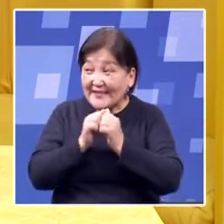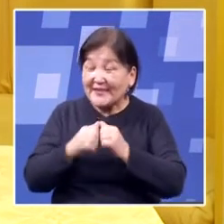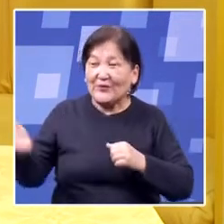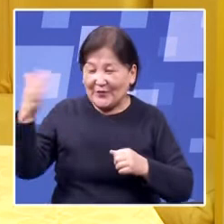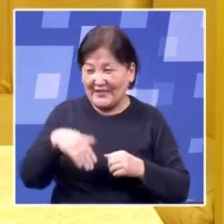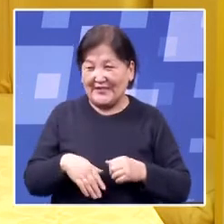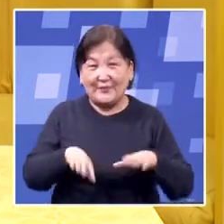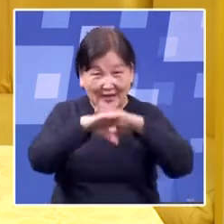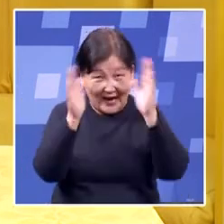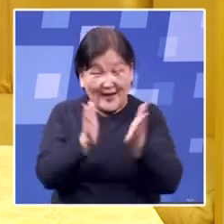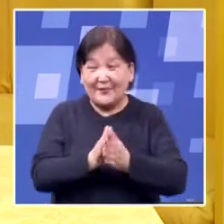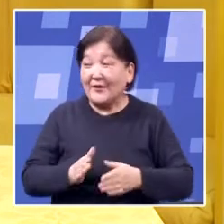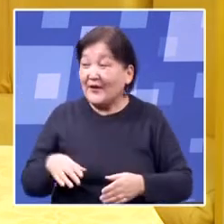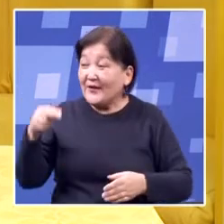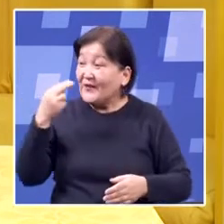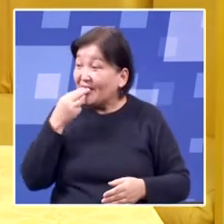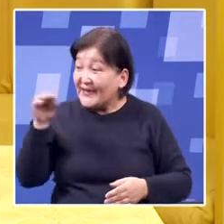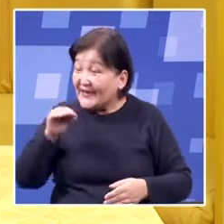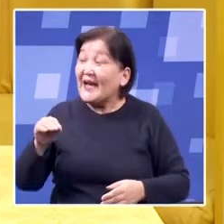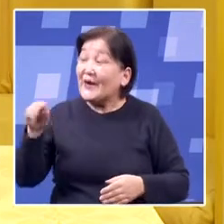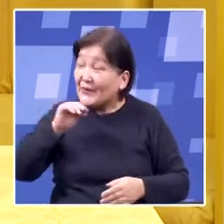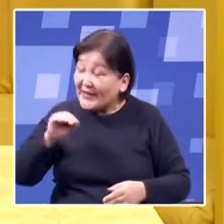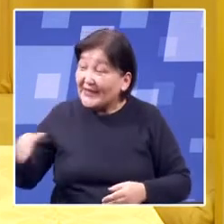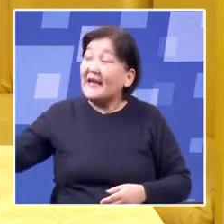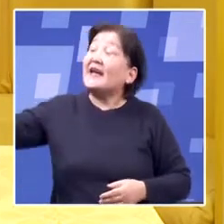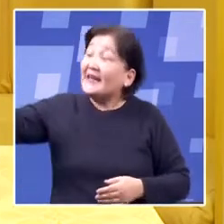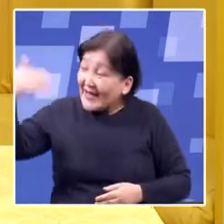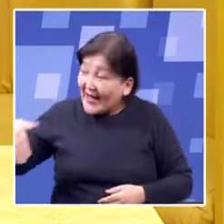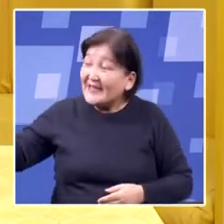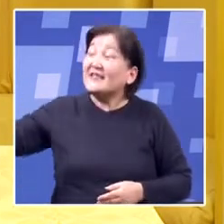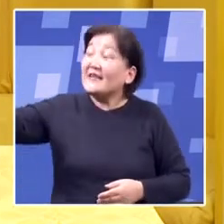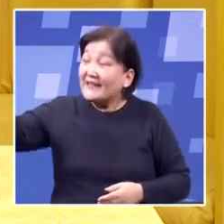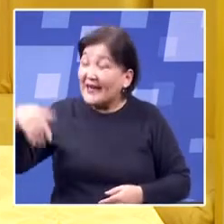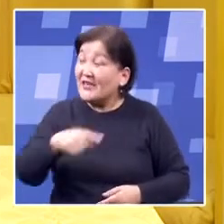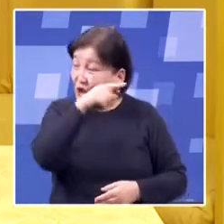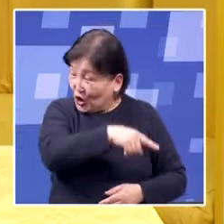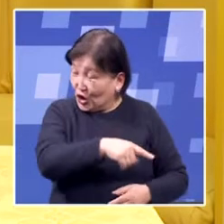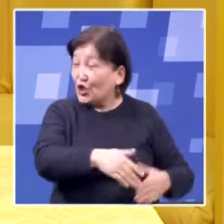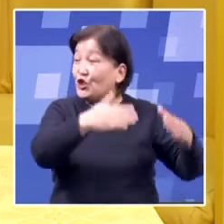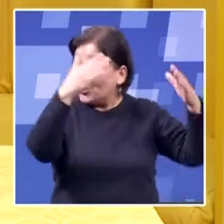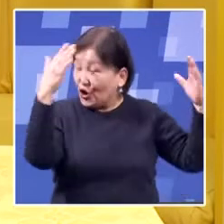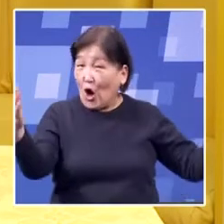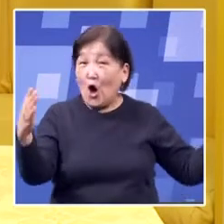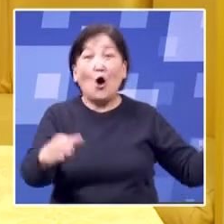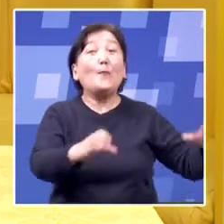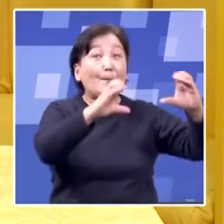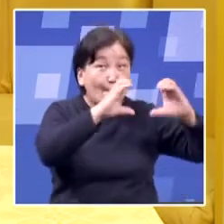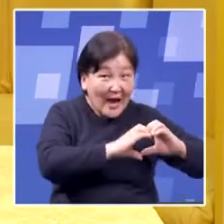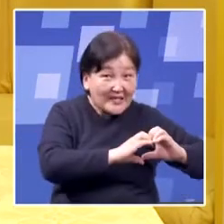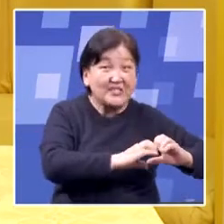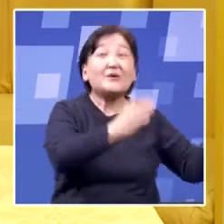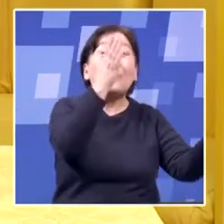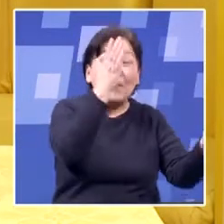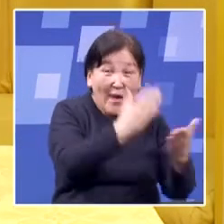өргөрөө. За дуудаарай. Холгонаа холгонаа наашир наашир